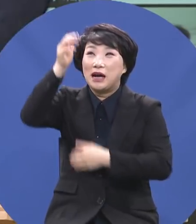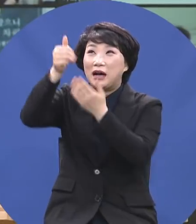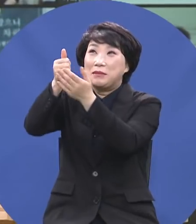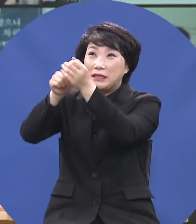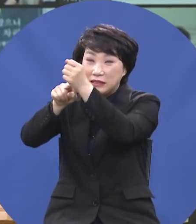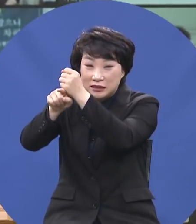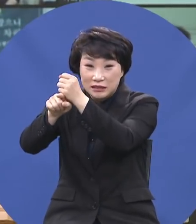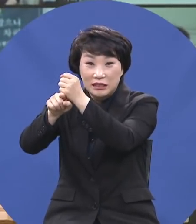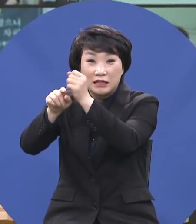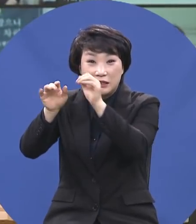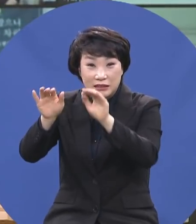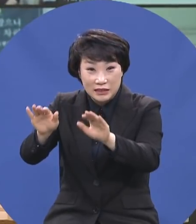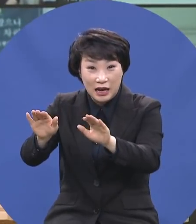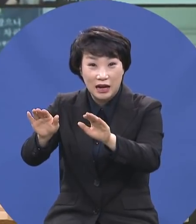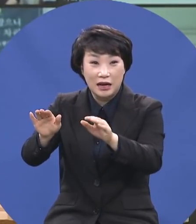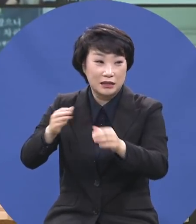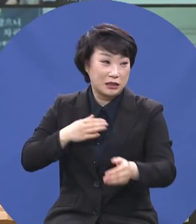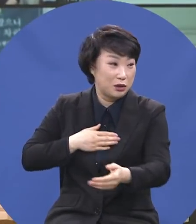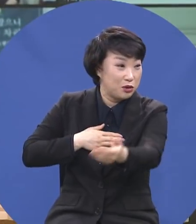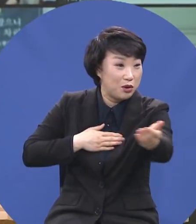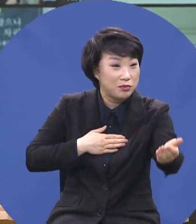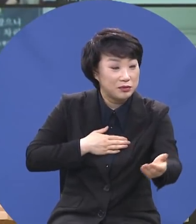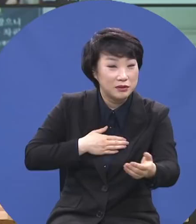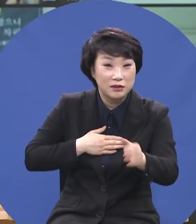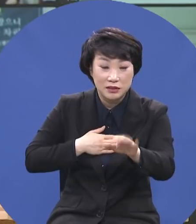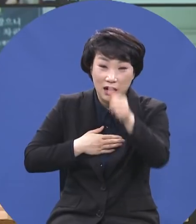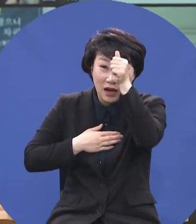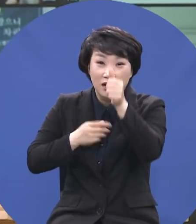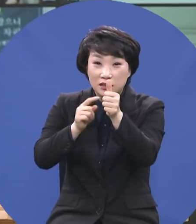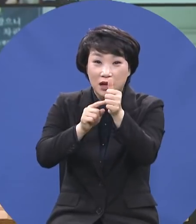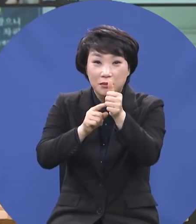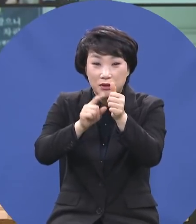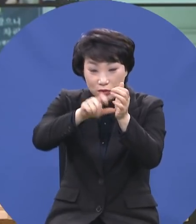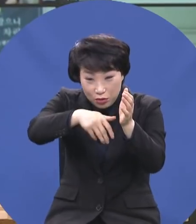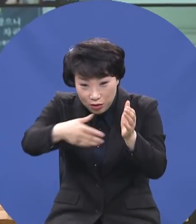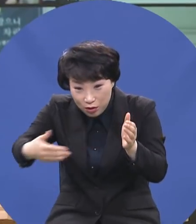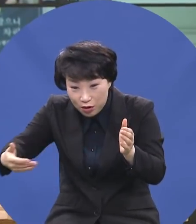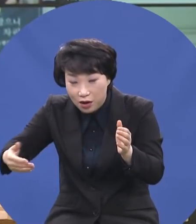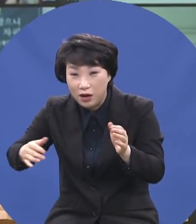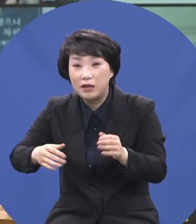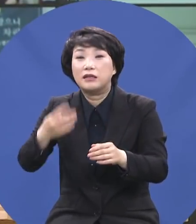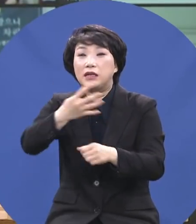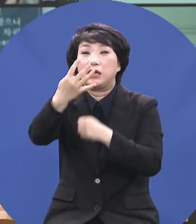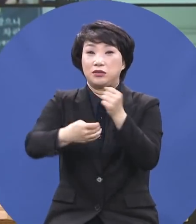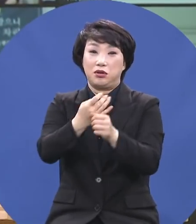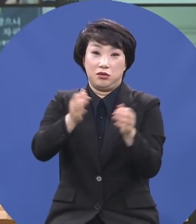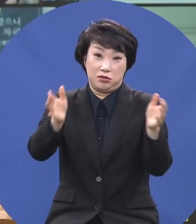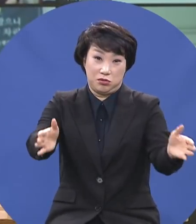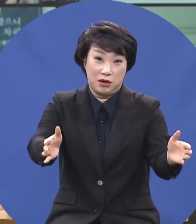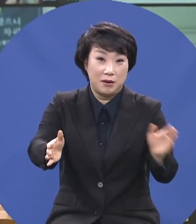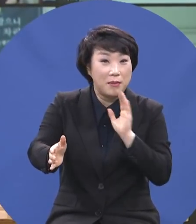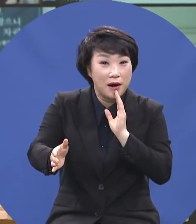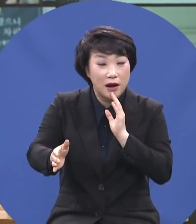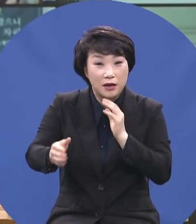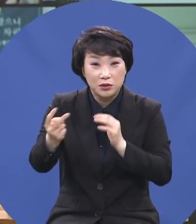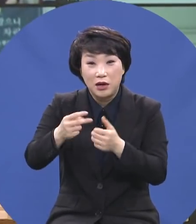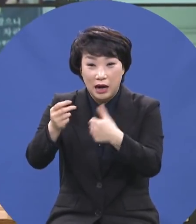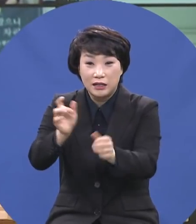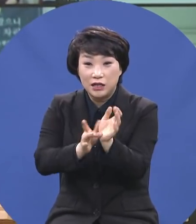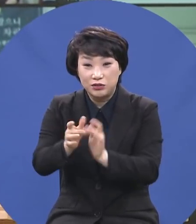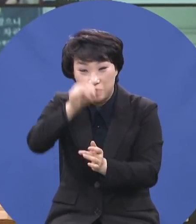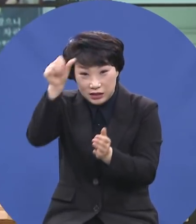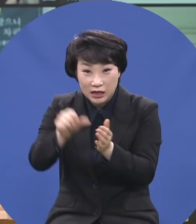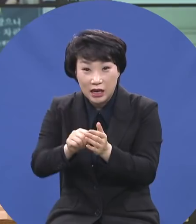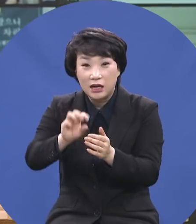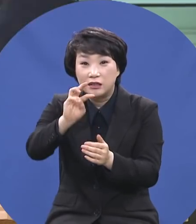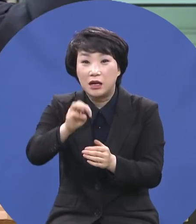아버지의 뜻이 여러분 아담 이후에 4,7년 동안 이루어지고 아들의 생애가